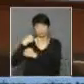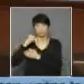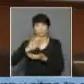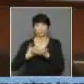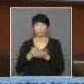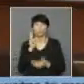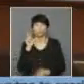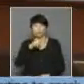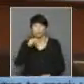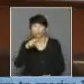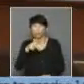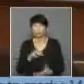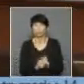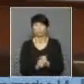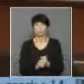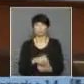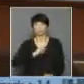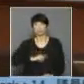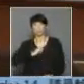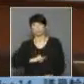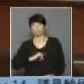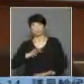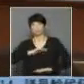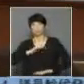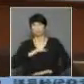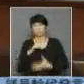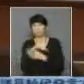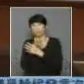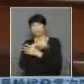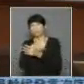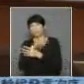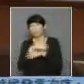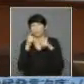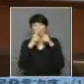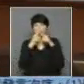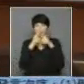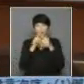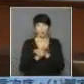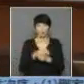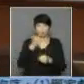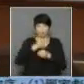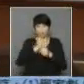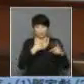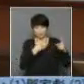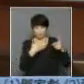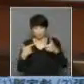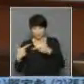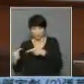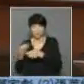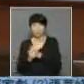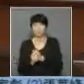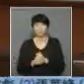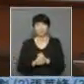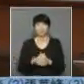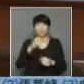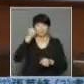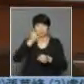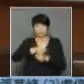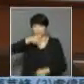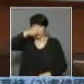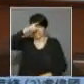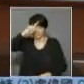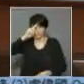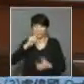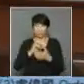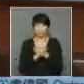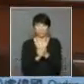到啲冇德冇才又鍾意講大話嘅人，咁香港整體嘅持續競爭力就必然受挫。所以政